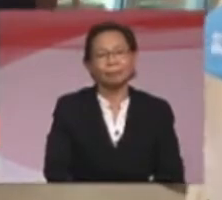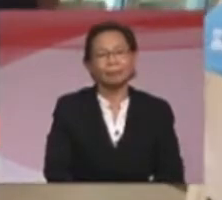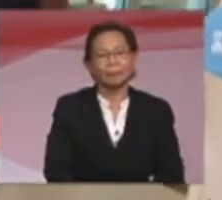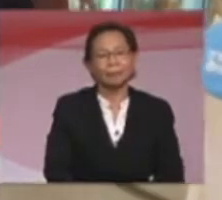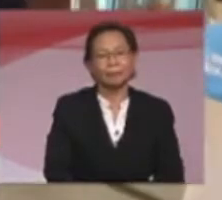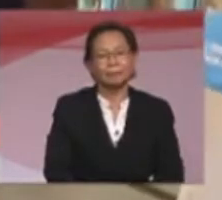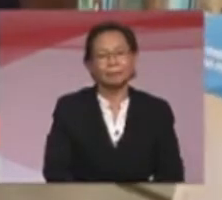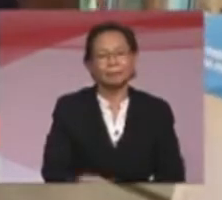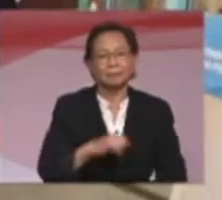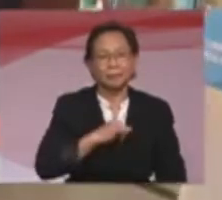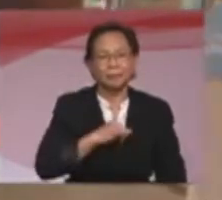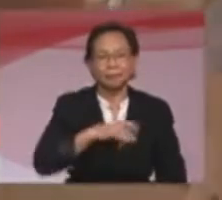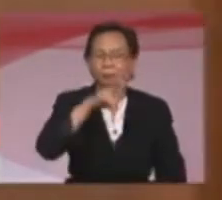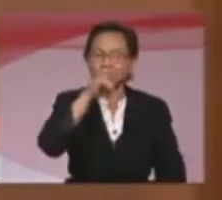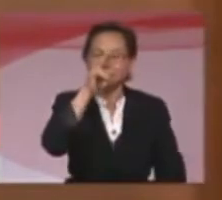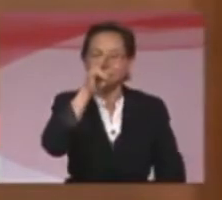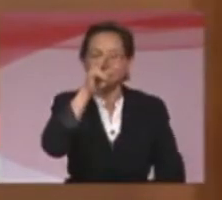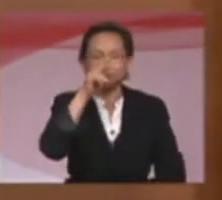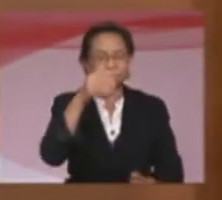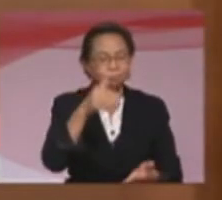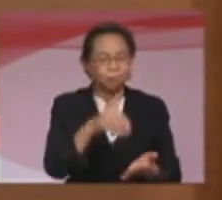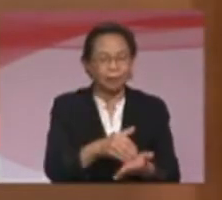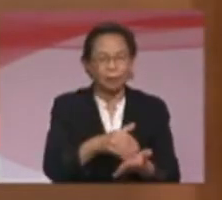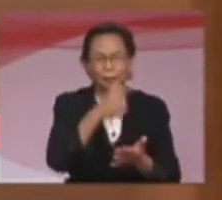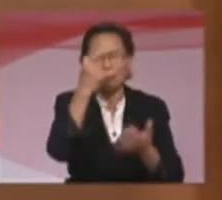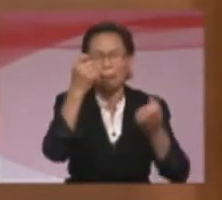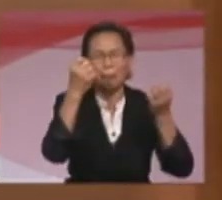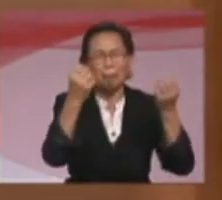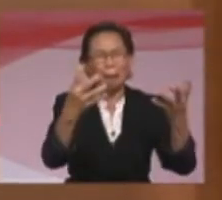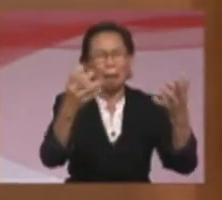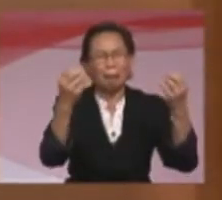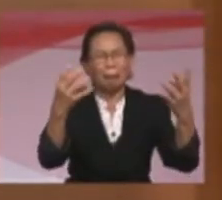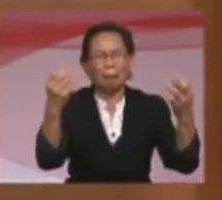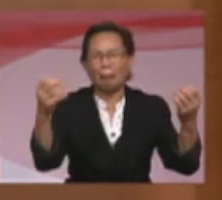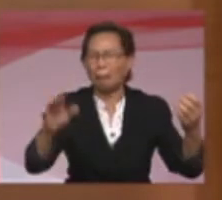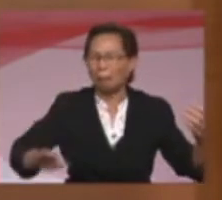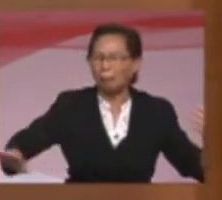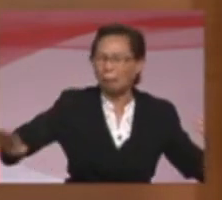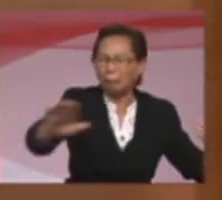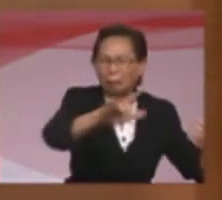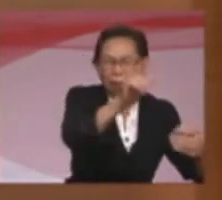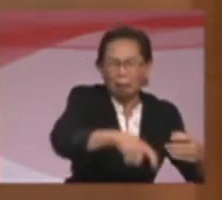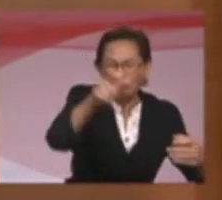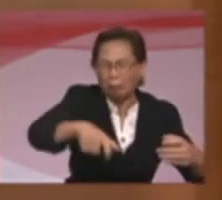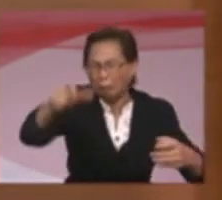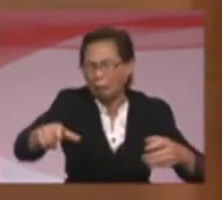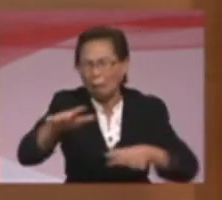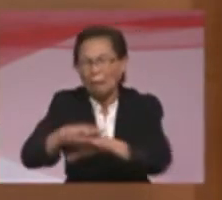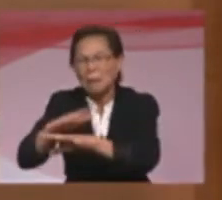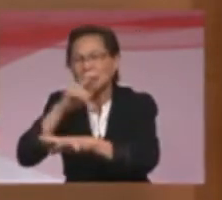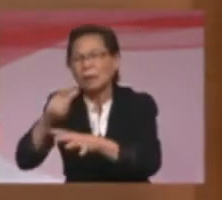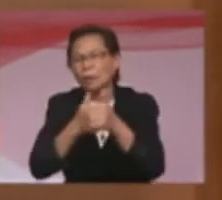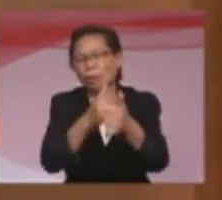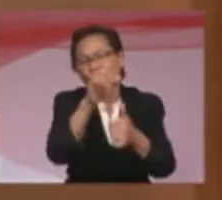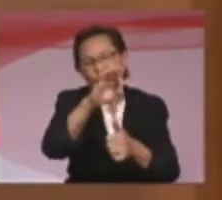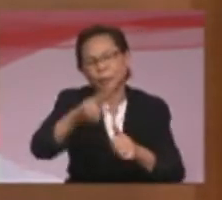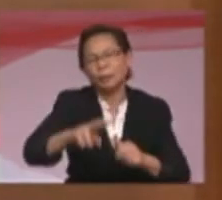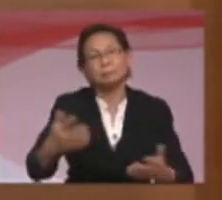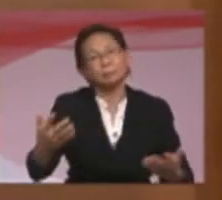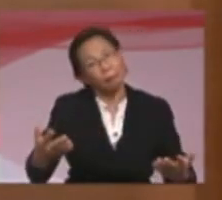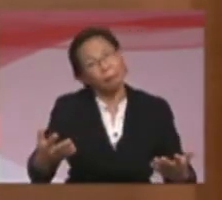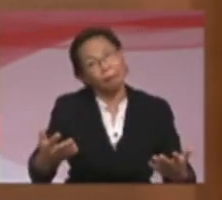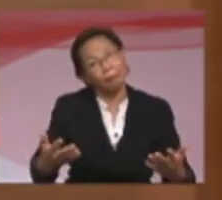saya sekarang bercakap tegas baliklah, kerana terlampau ramai yang tidak mematuhi SOP yang akhirnya menyebabkan